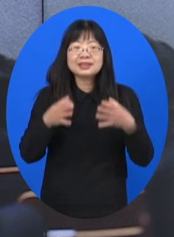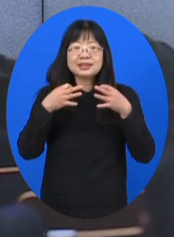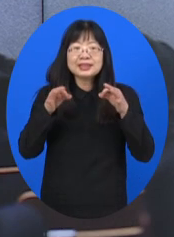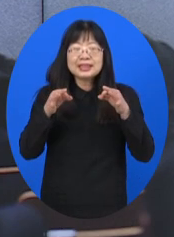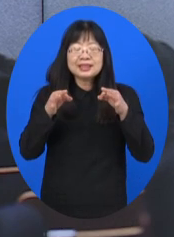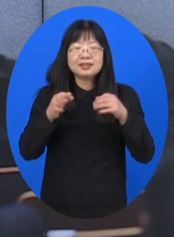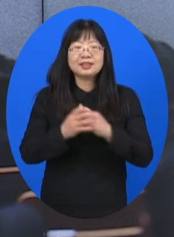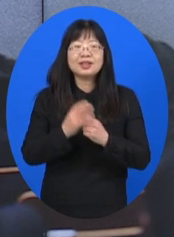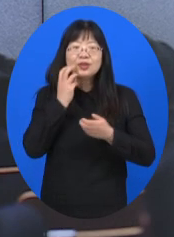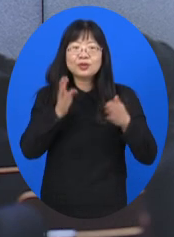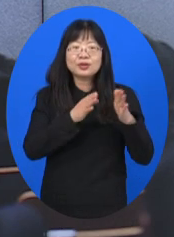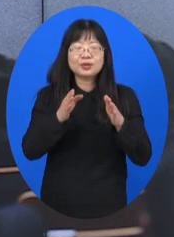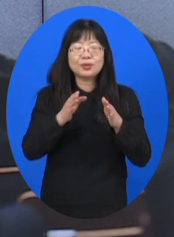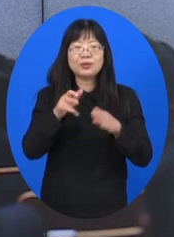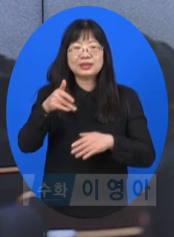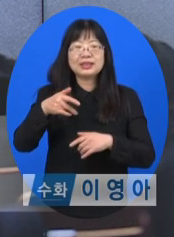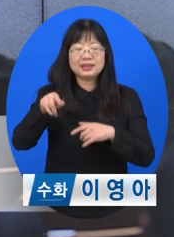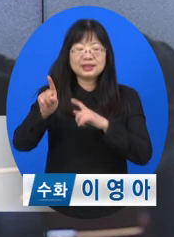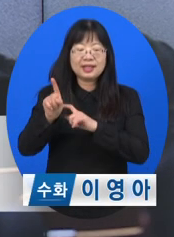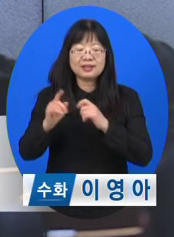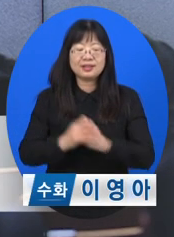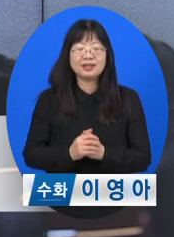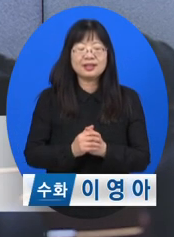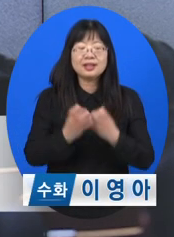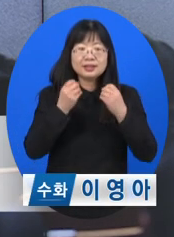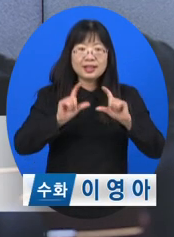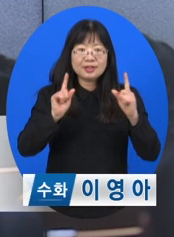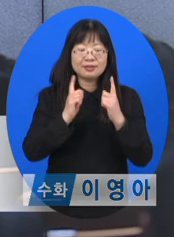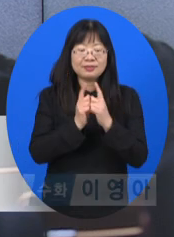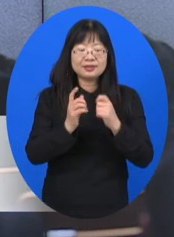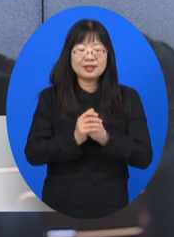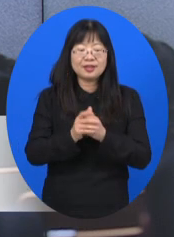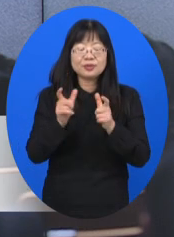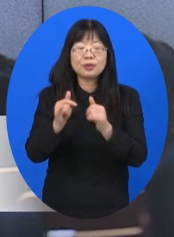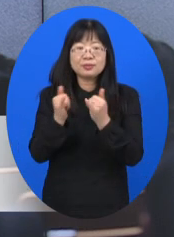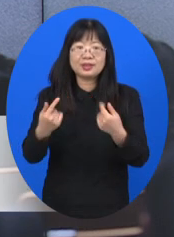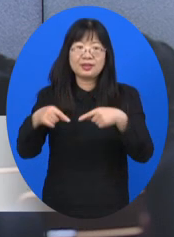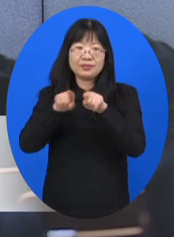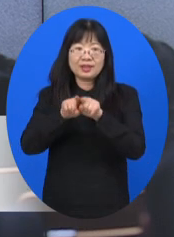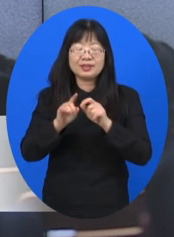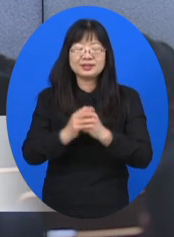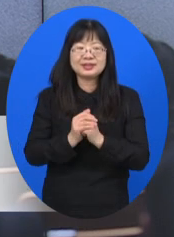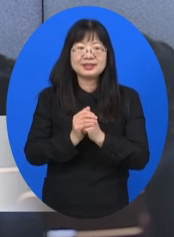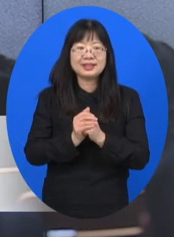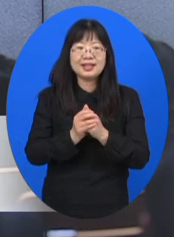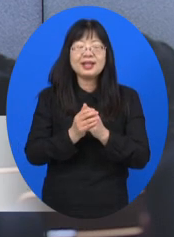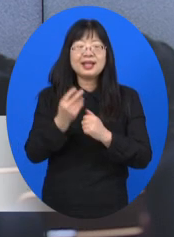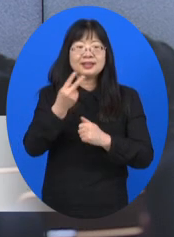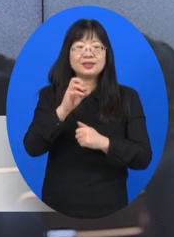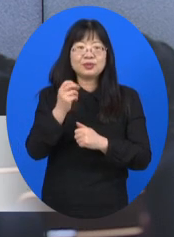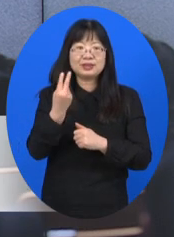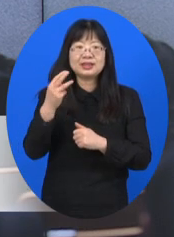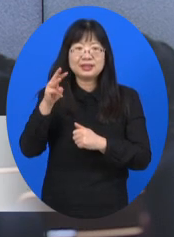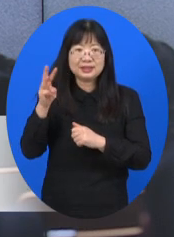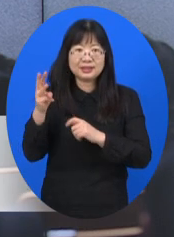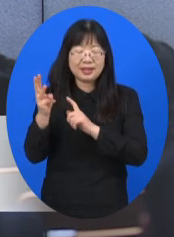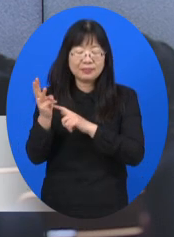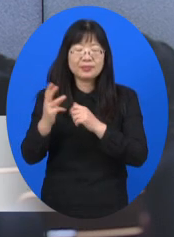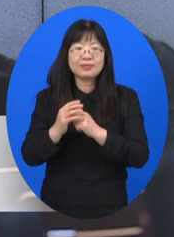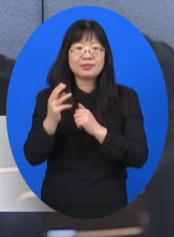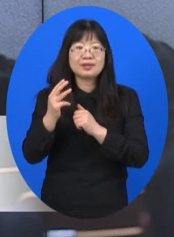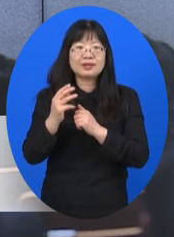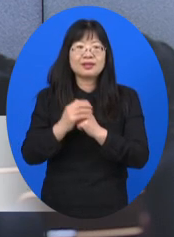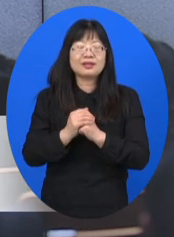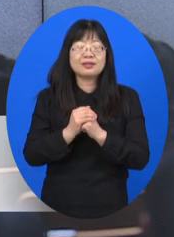김동연 경기지사가 새해를 맞아 2023 기회경기 도민과 함께하는 신년 인사회를 열었습니다. 새해 업무